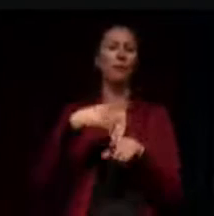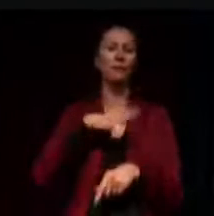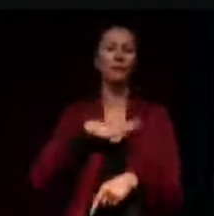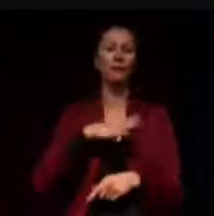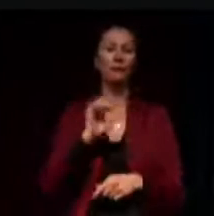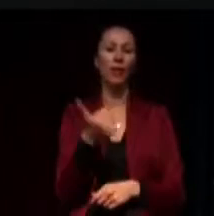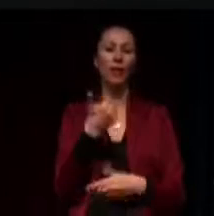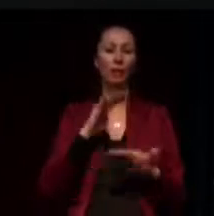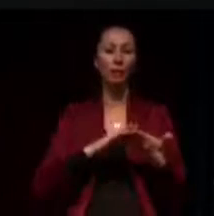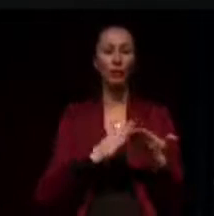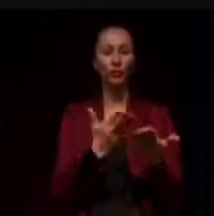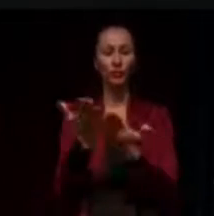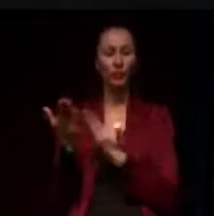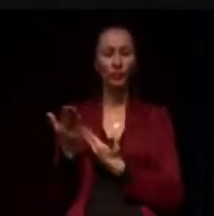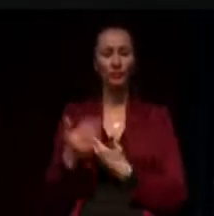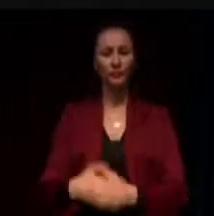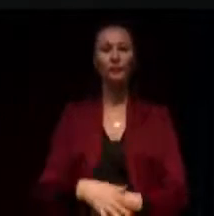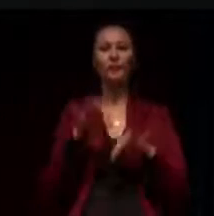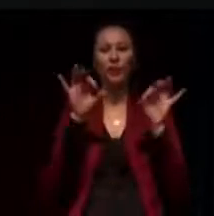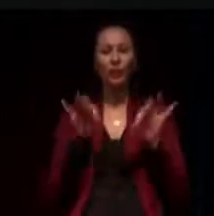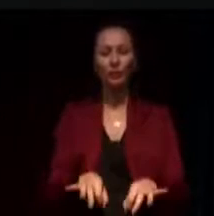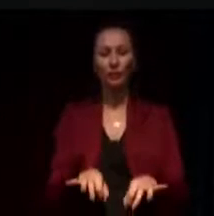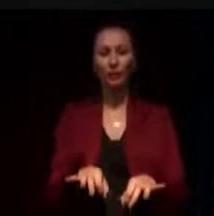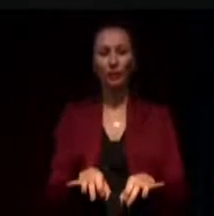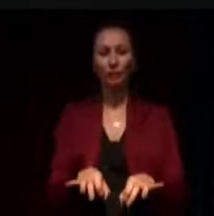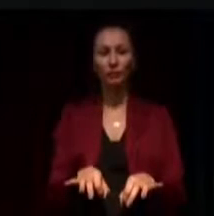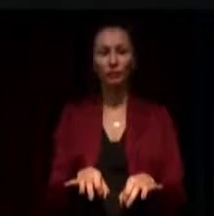değerli arkadaşlar. Şimdi